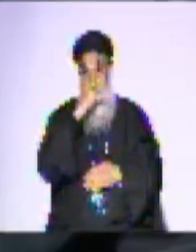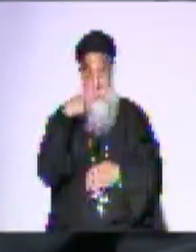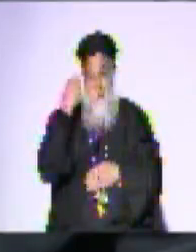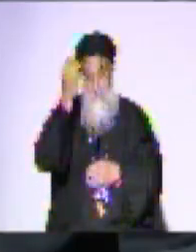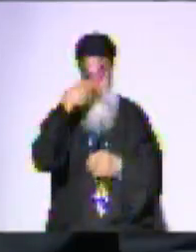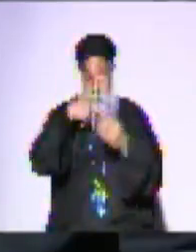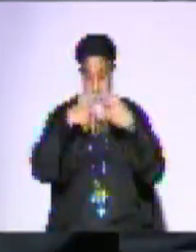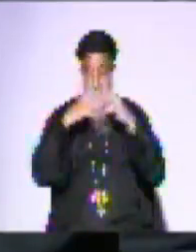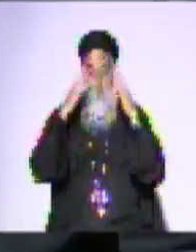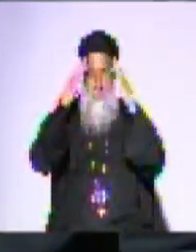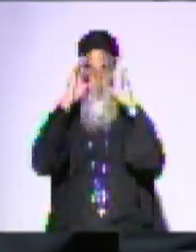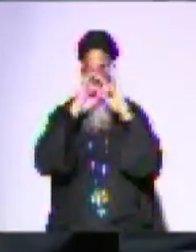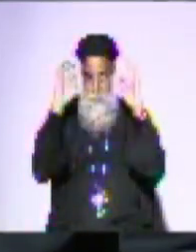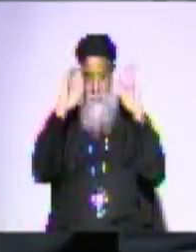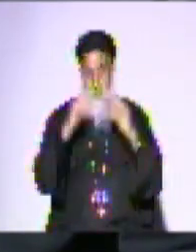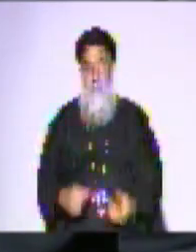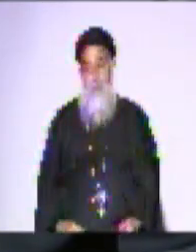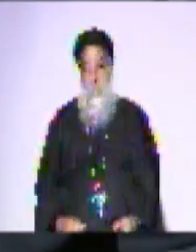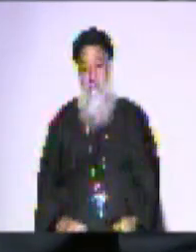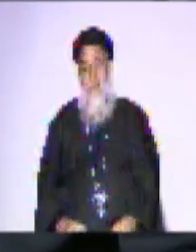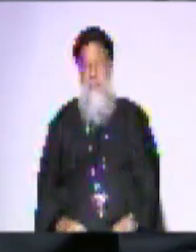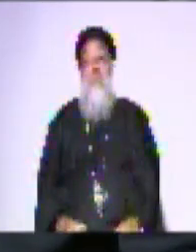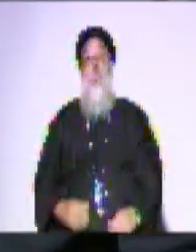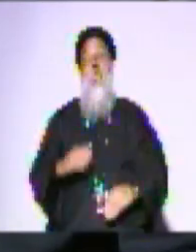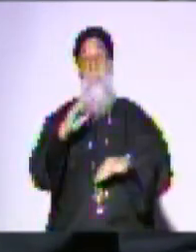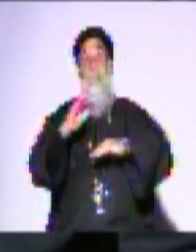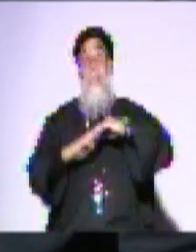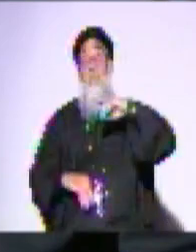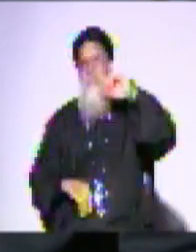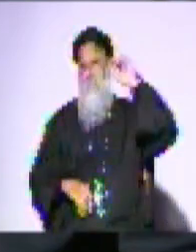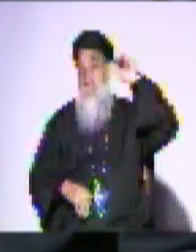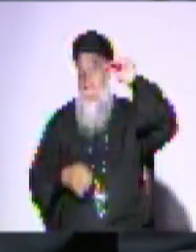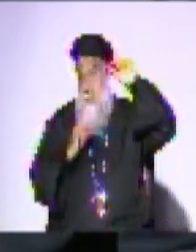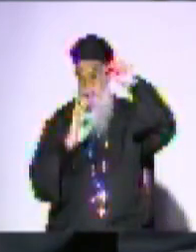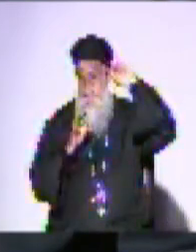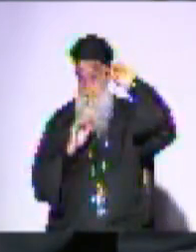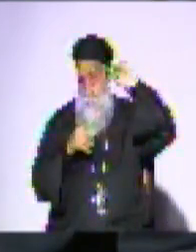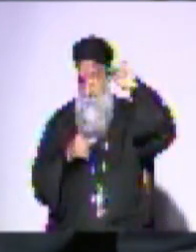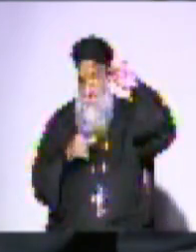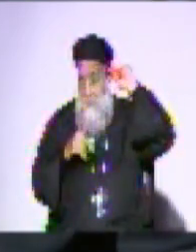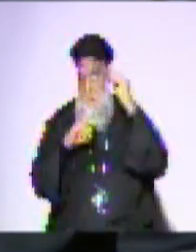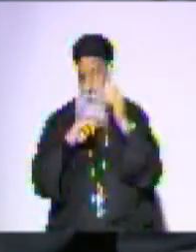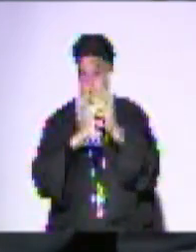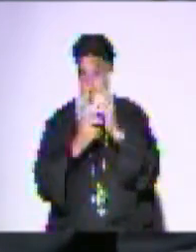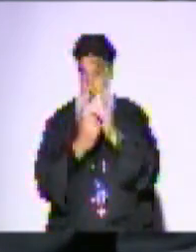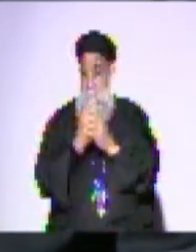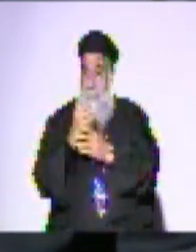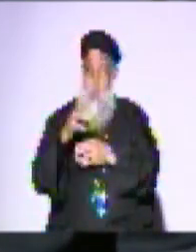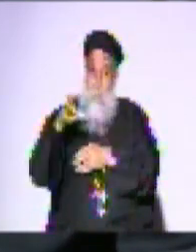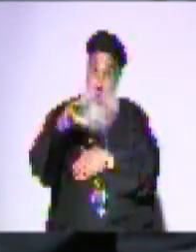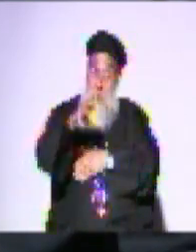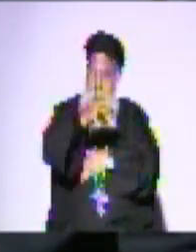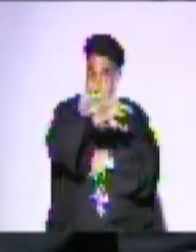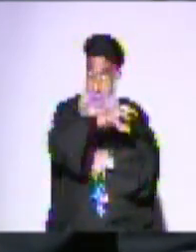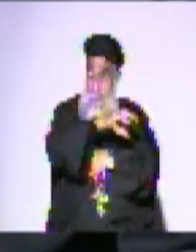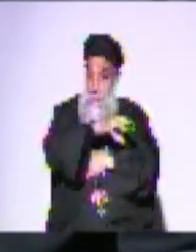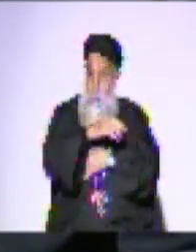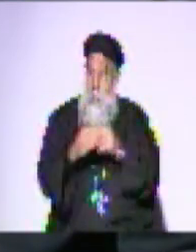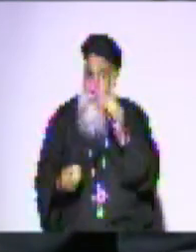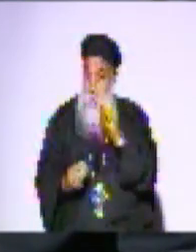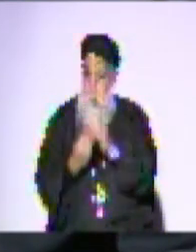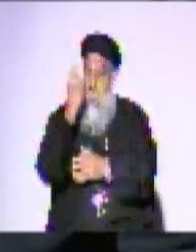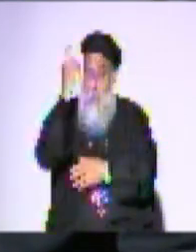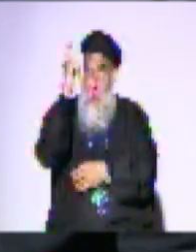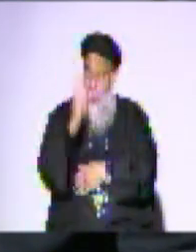سيد المسيح يقول ويل لك يا كرازين، ويل لك يا بيت صيدا، لأنه لو صنعت في سور وصيداء القوات المصنوعة